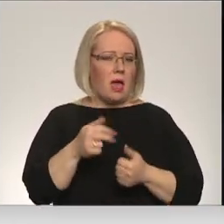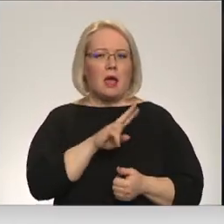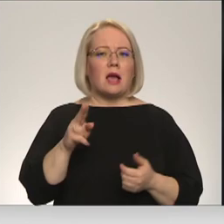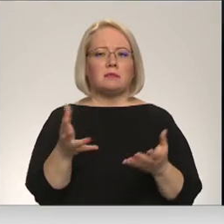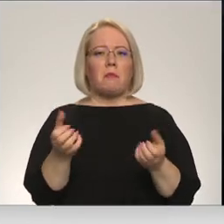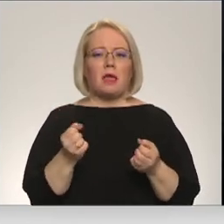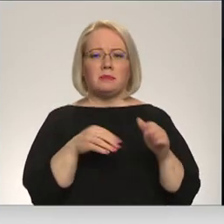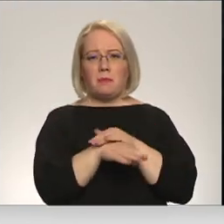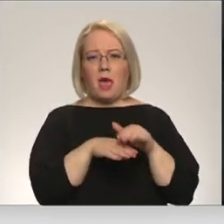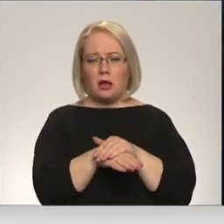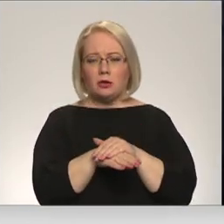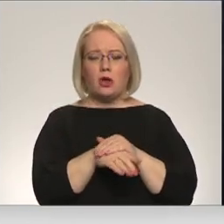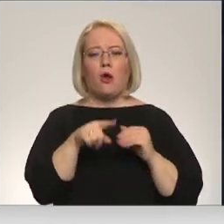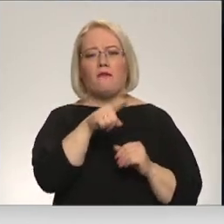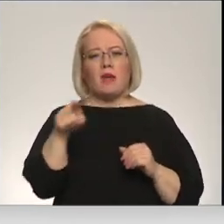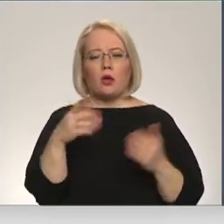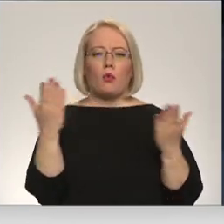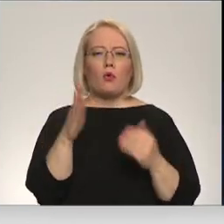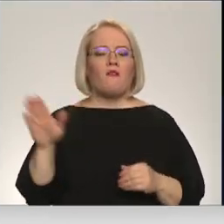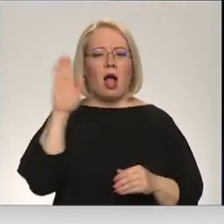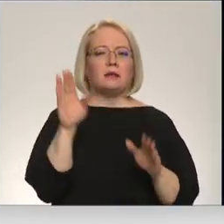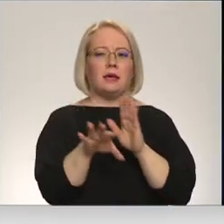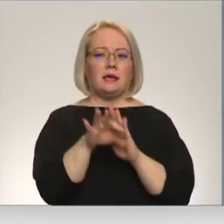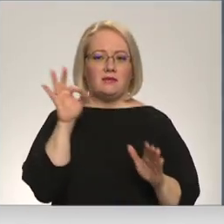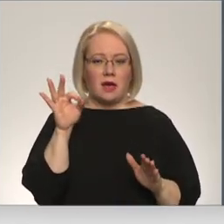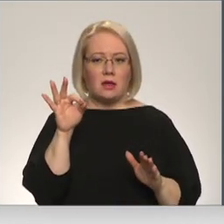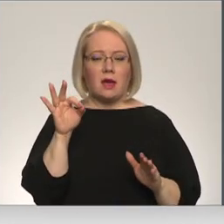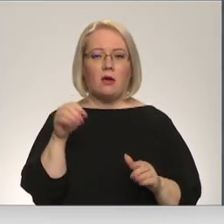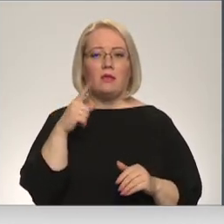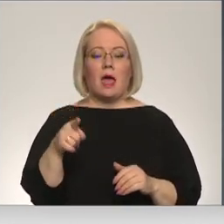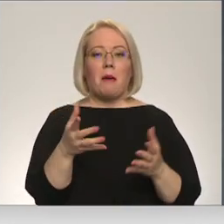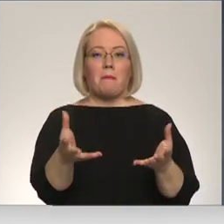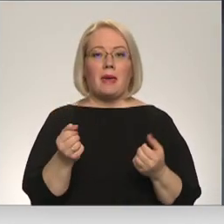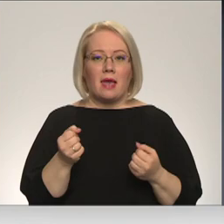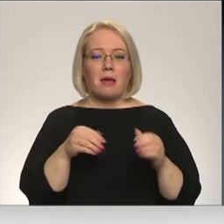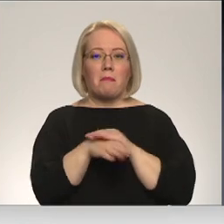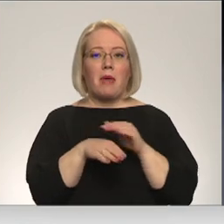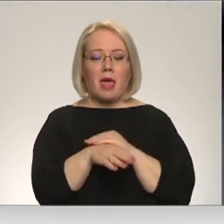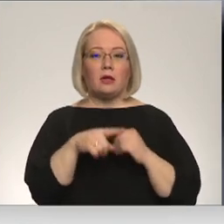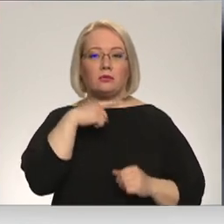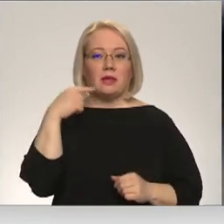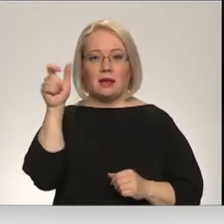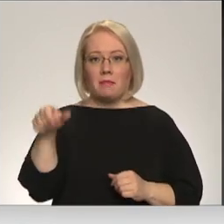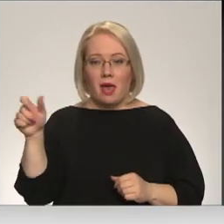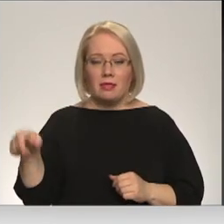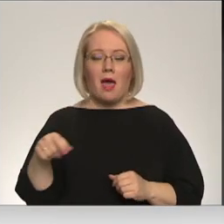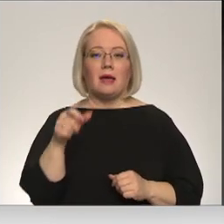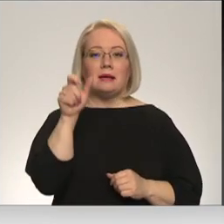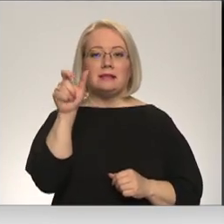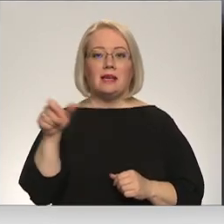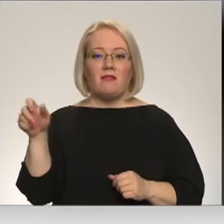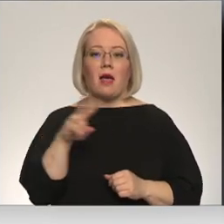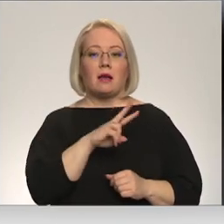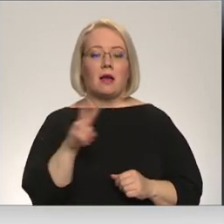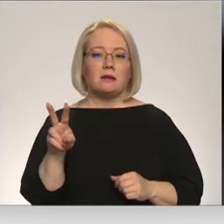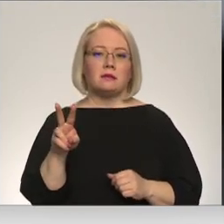bēgļus, kuru valsti viņi izvēlēsies. Pieņem bēgļus gribētāji, kas ir cilvēki